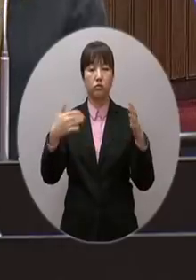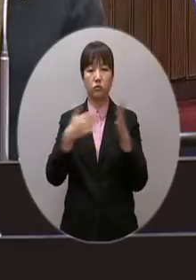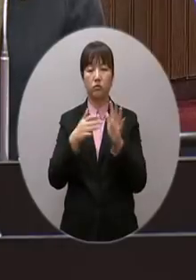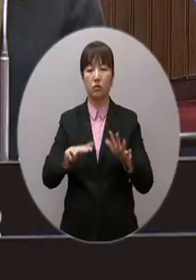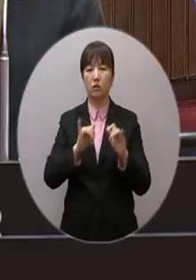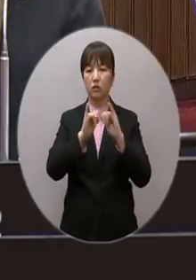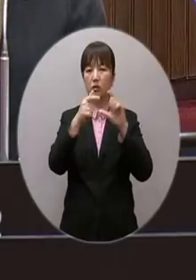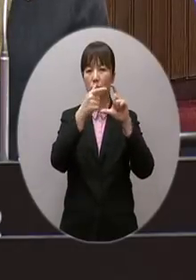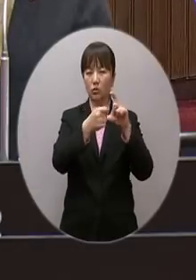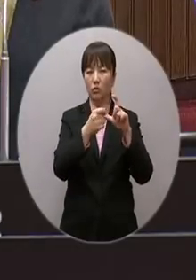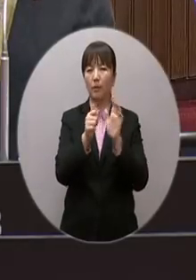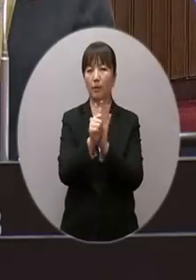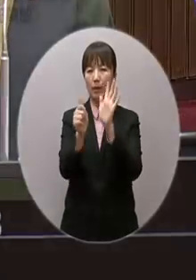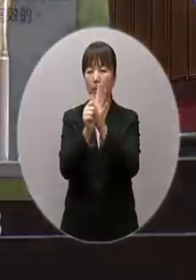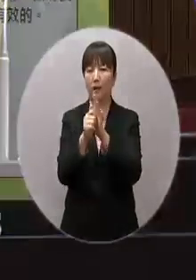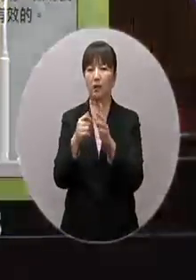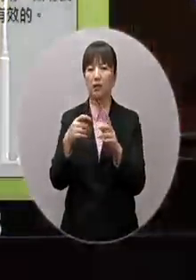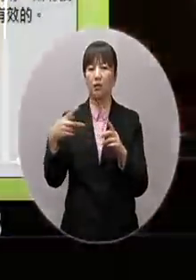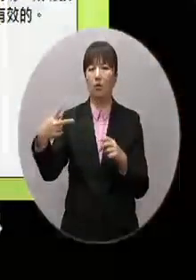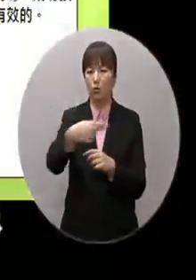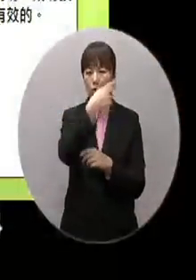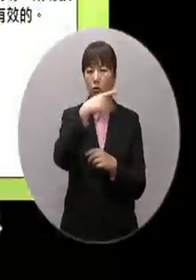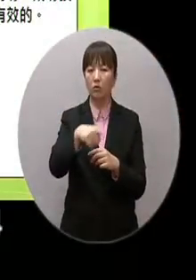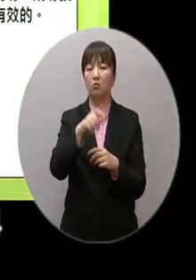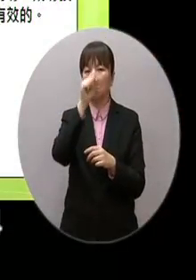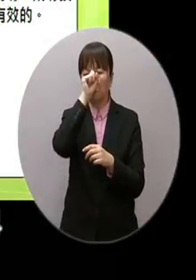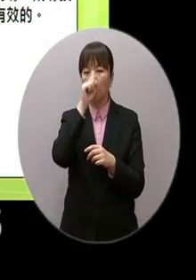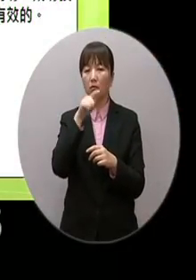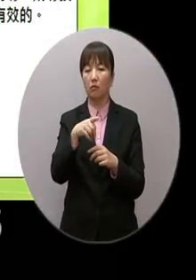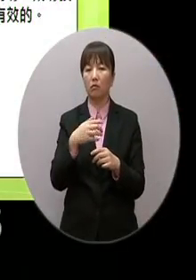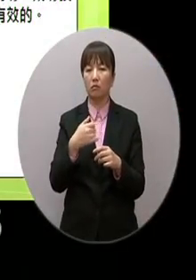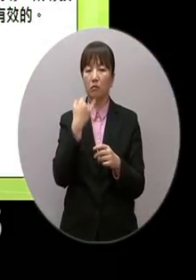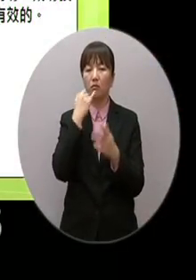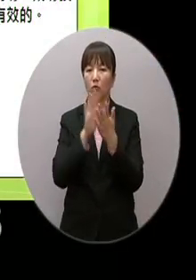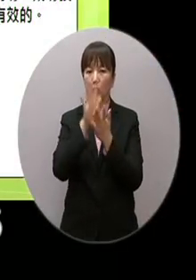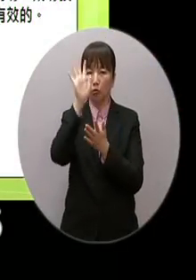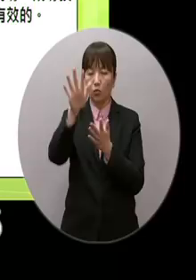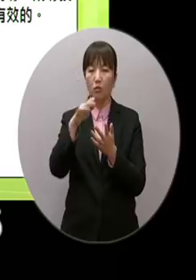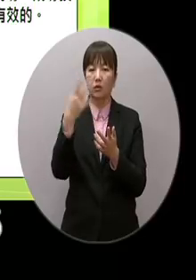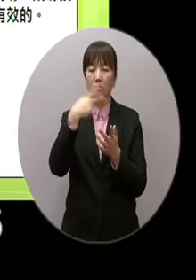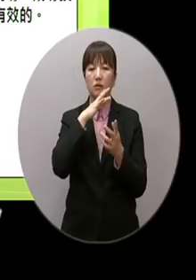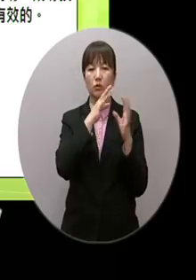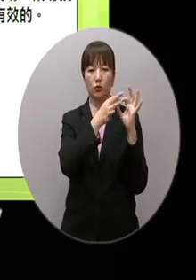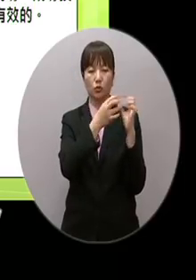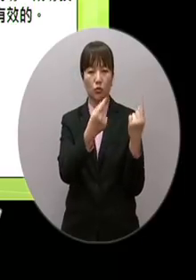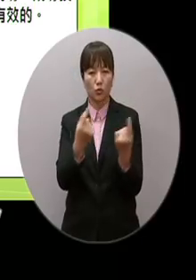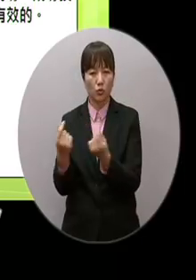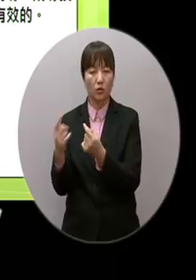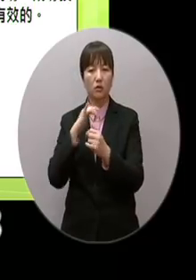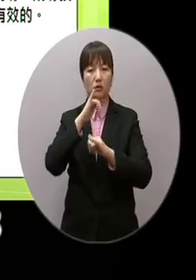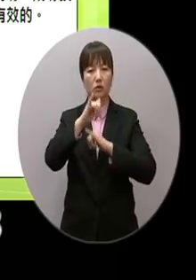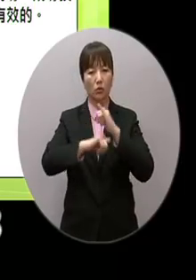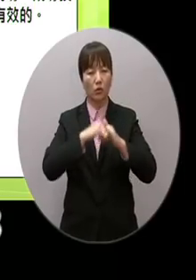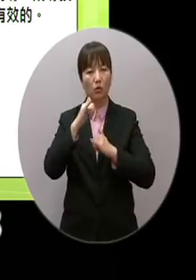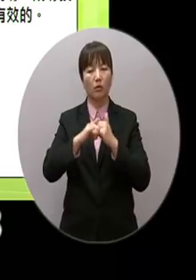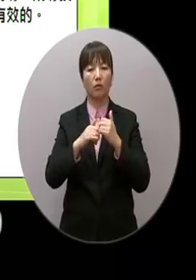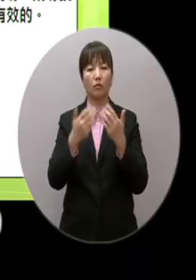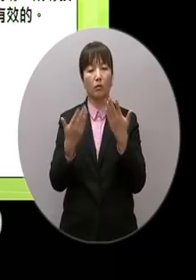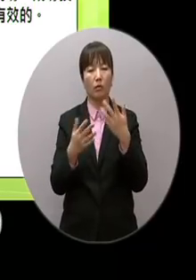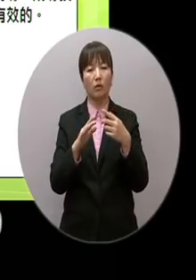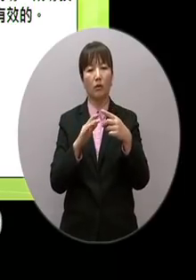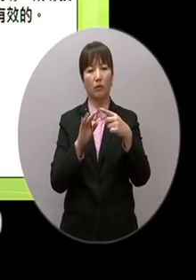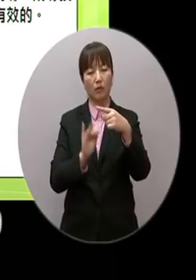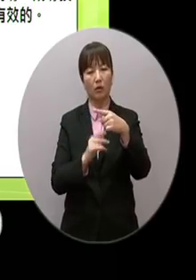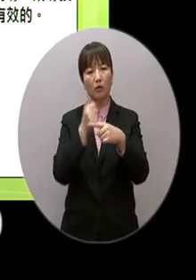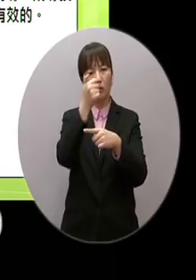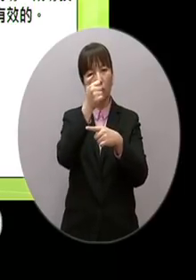社区型来戒毒效果最好，因为它其实让它未来可以维持戒毒生活的比例达到一半